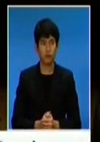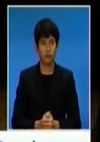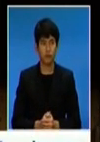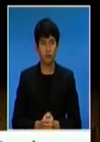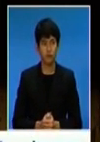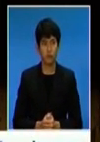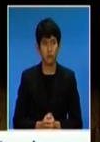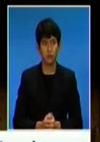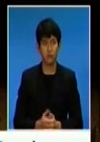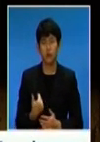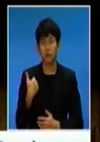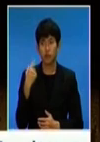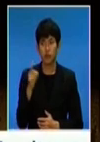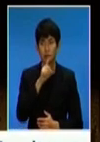าม